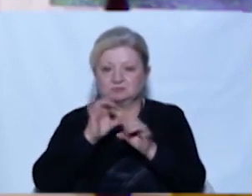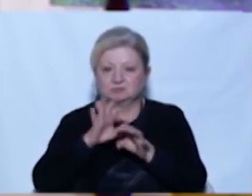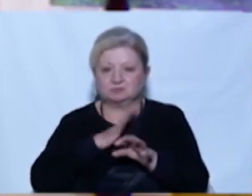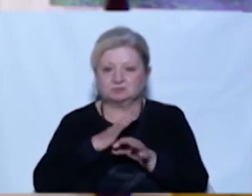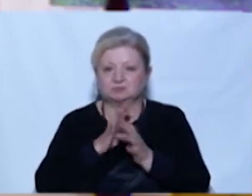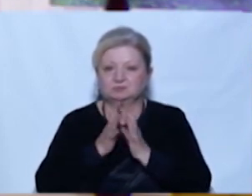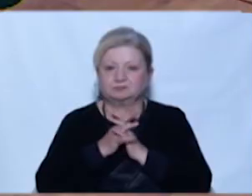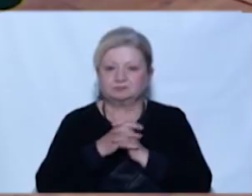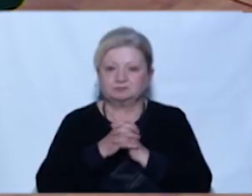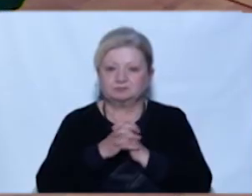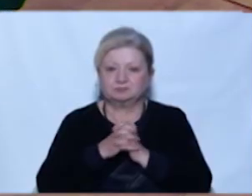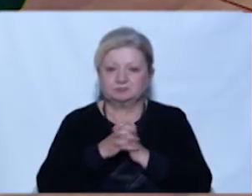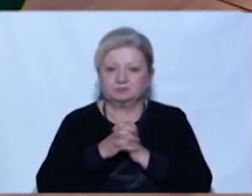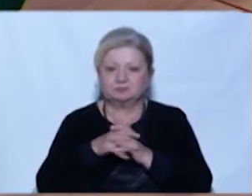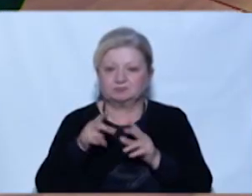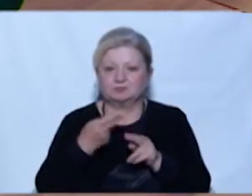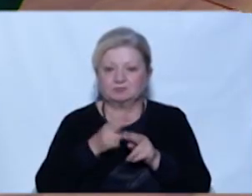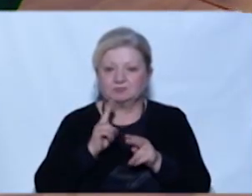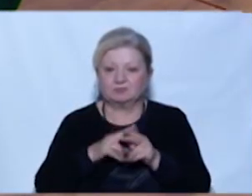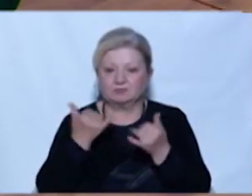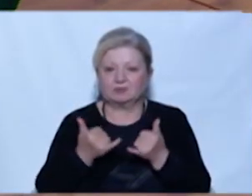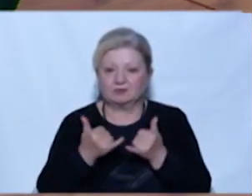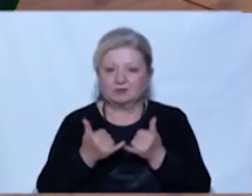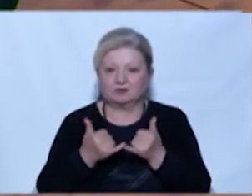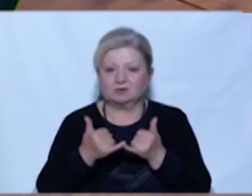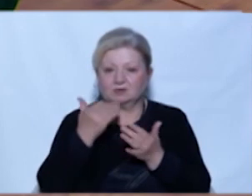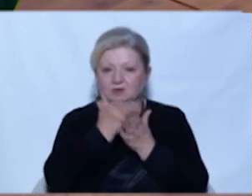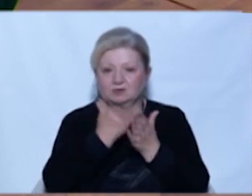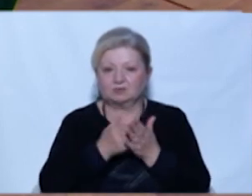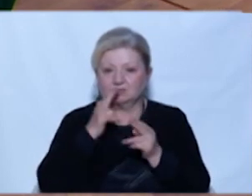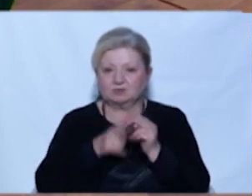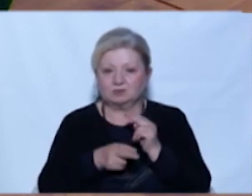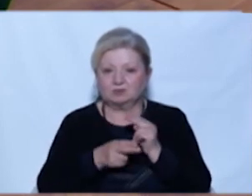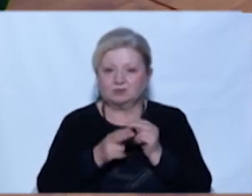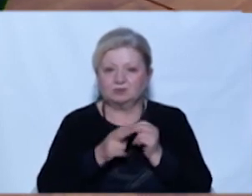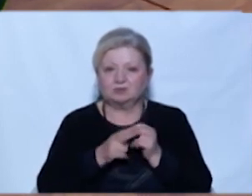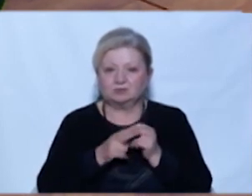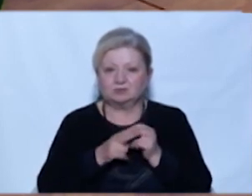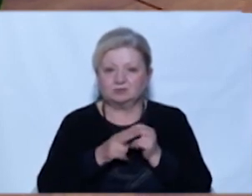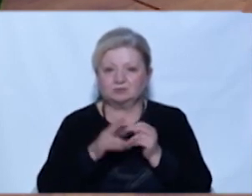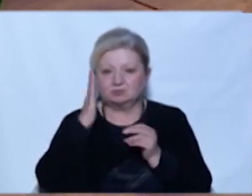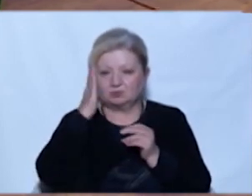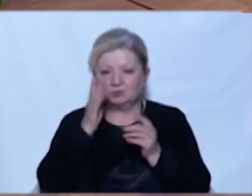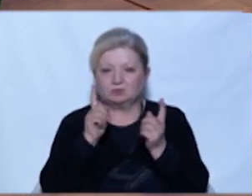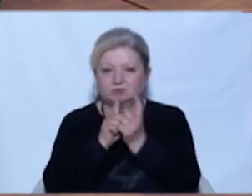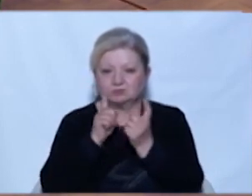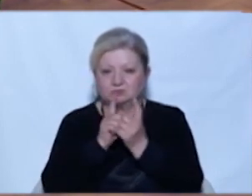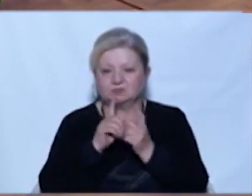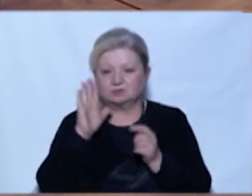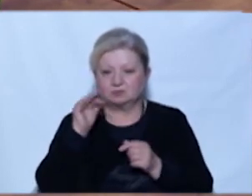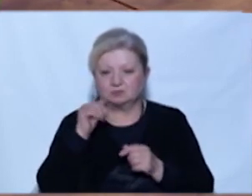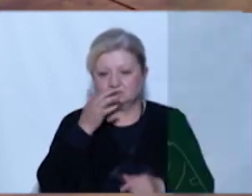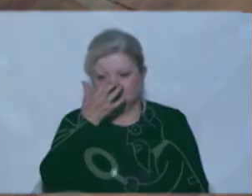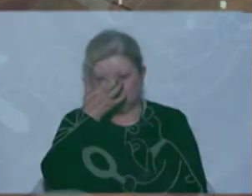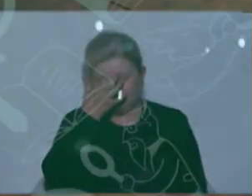შესაბამისად. ამით ჩვენი დღევანდელი გაკვეთილი დამთავრდა. მომავალ შეხვედრამდე. ნახვამდის.